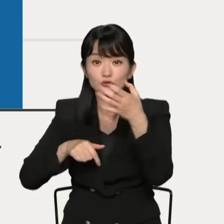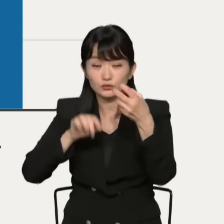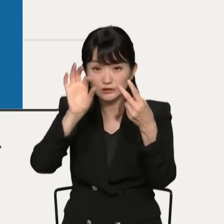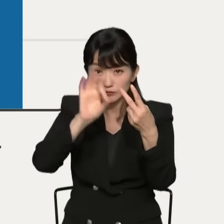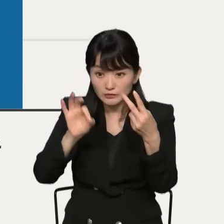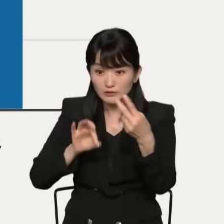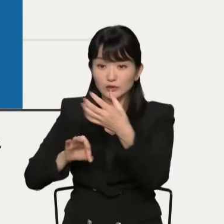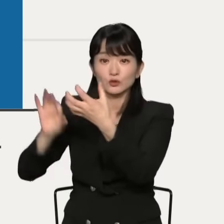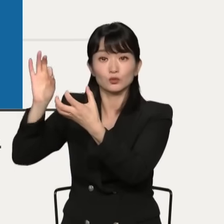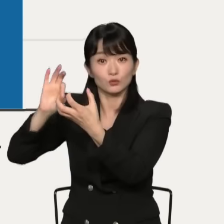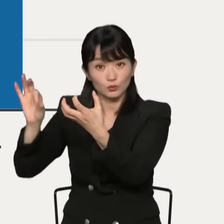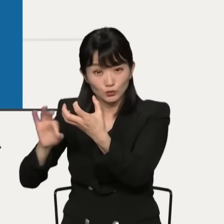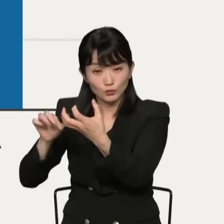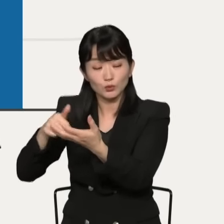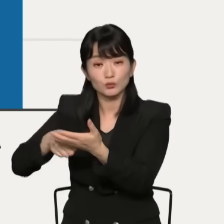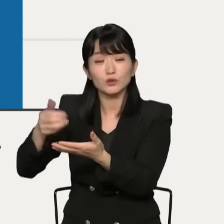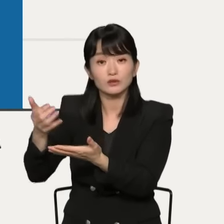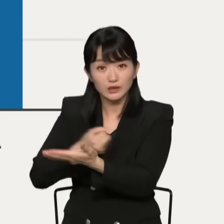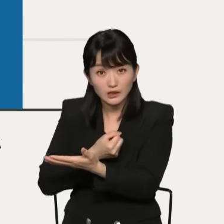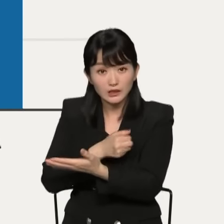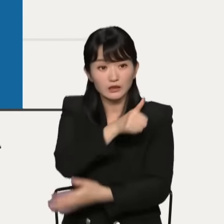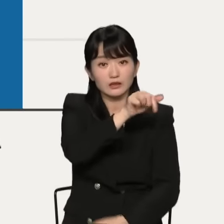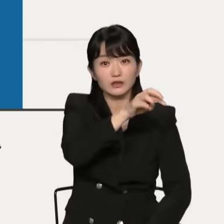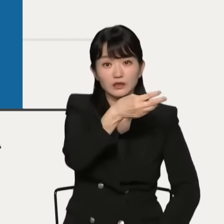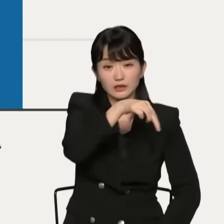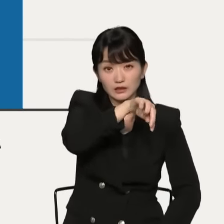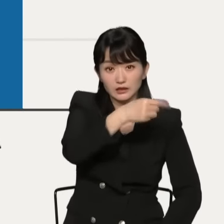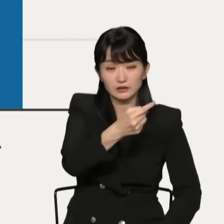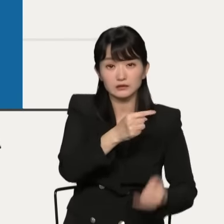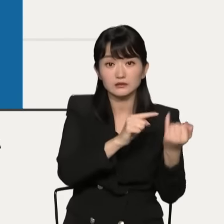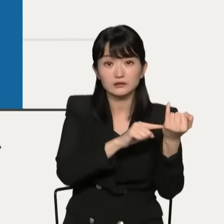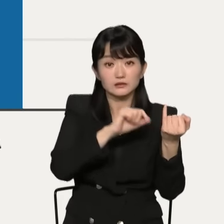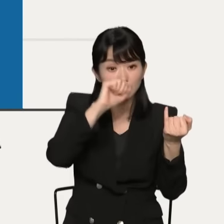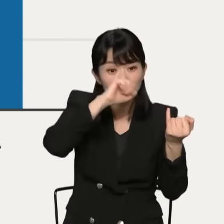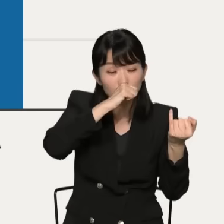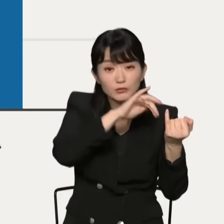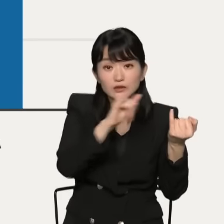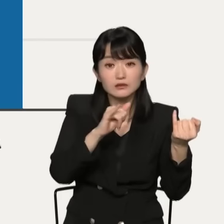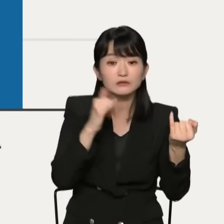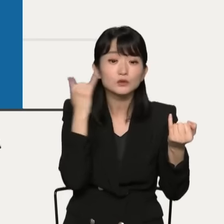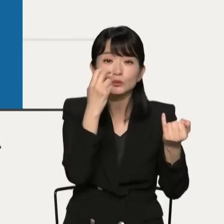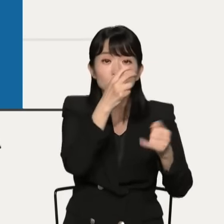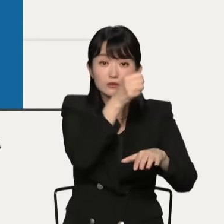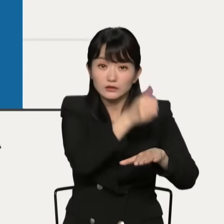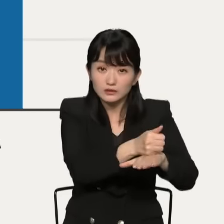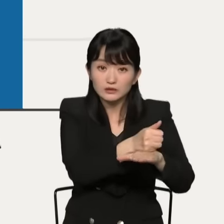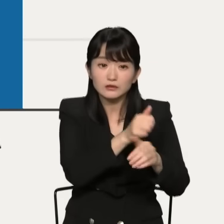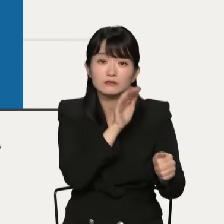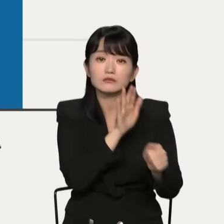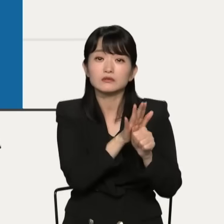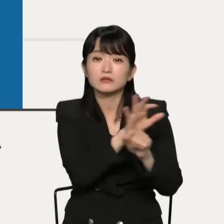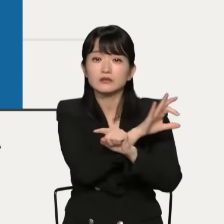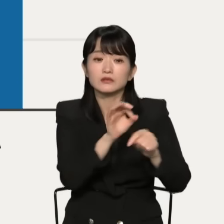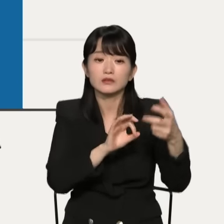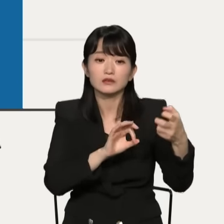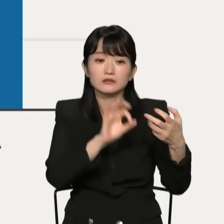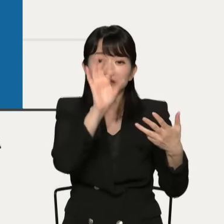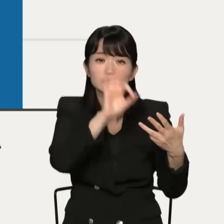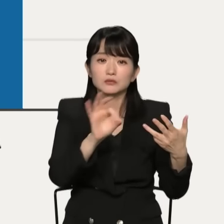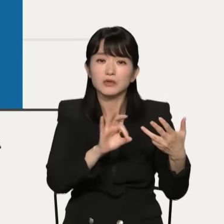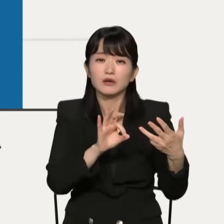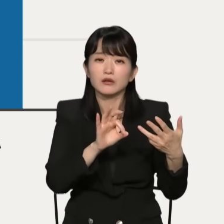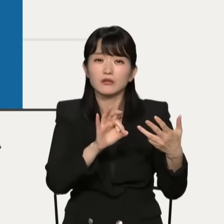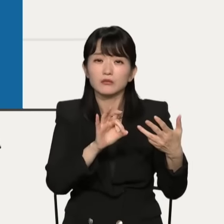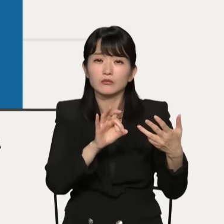92%, 90%의 득표율을 보였지만 정작 흑인인 해리스는 여론조사에서 흑인 지지율이 78%에